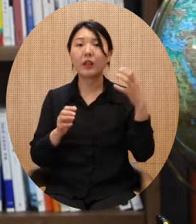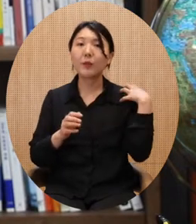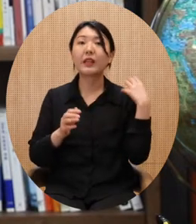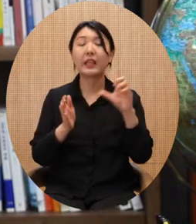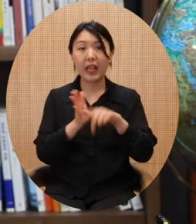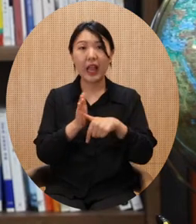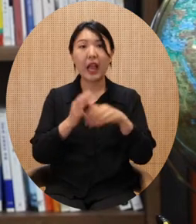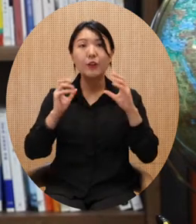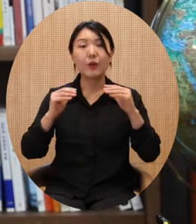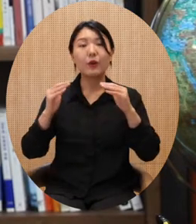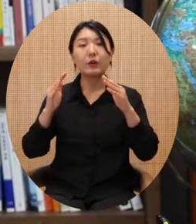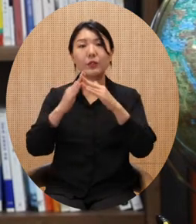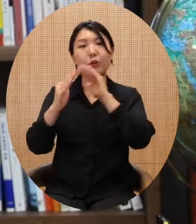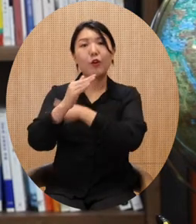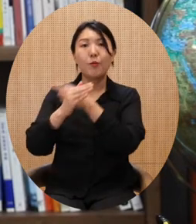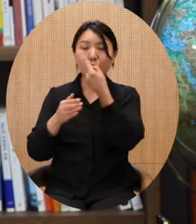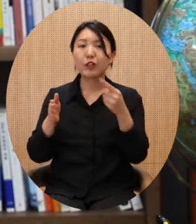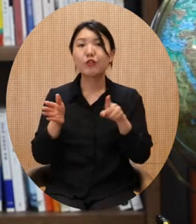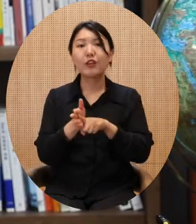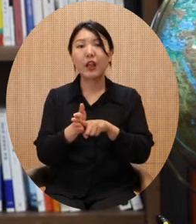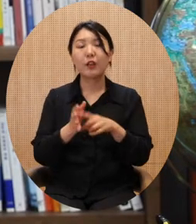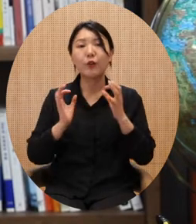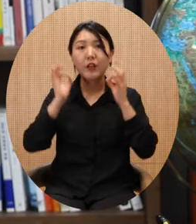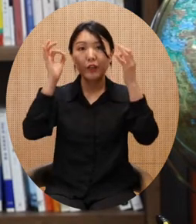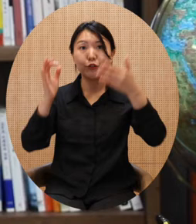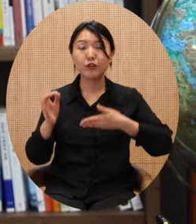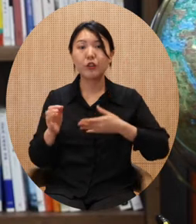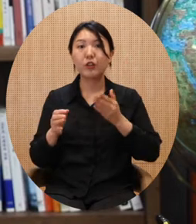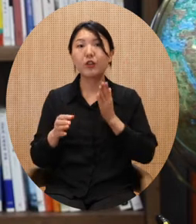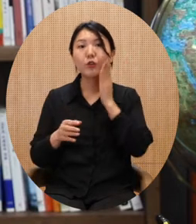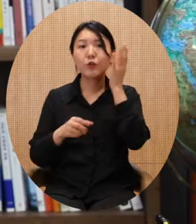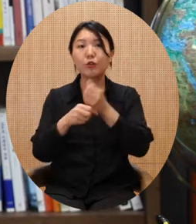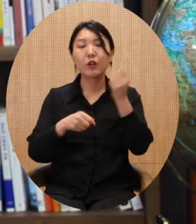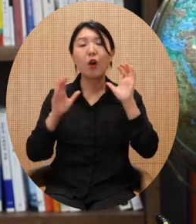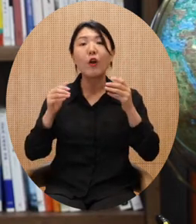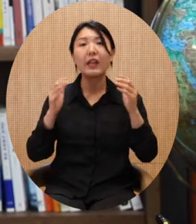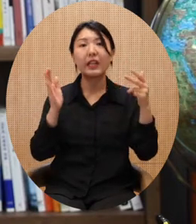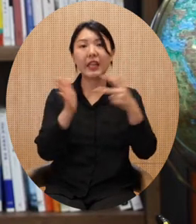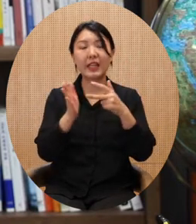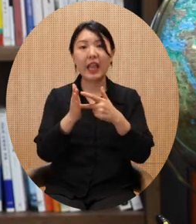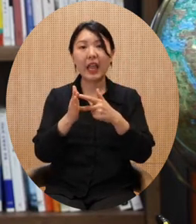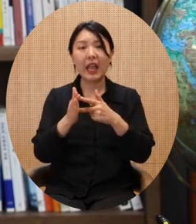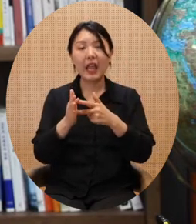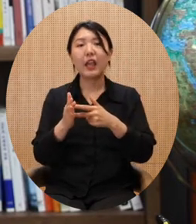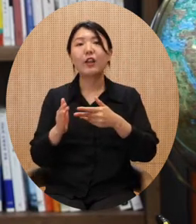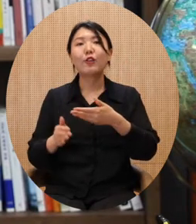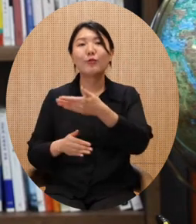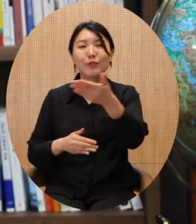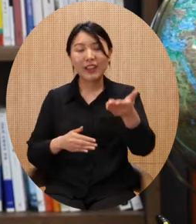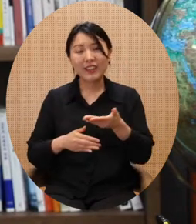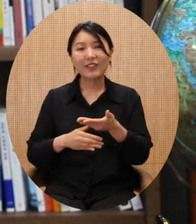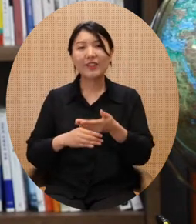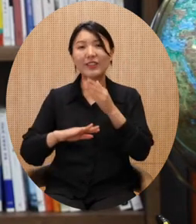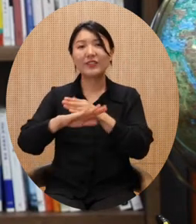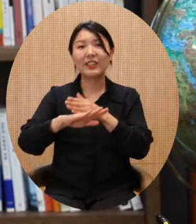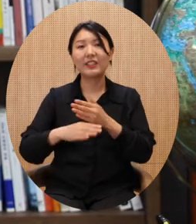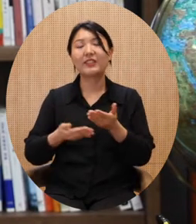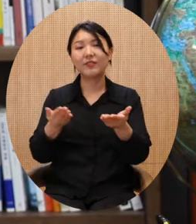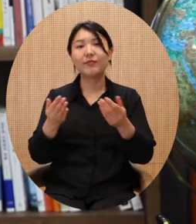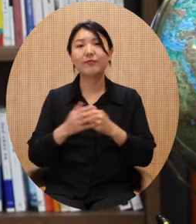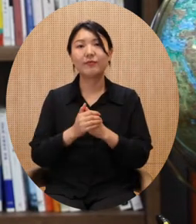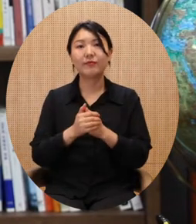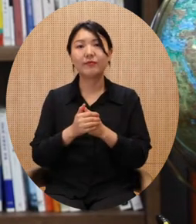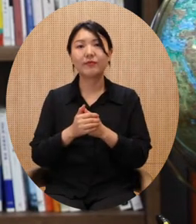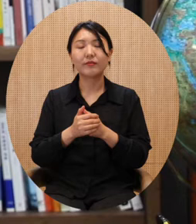아동주거권 보장을 위해 함께 노력해 오신 초록우산 어린이재단 임지원 여러분께도 감사의 말씀을